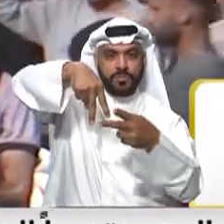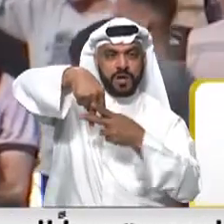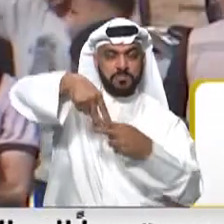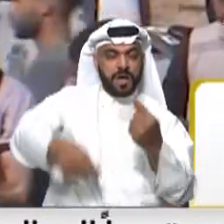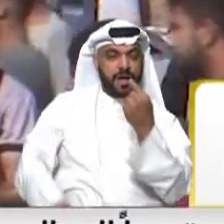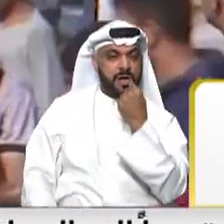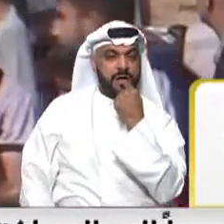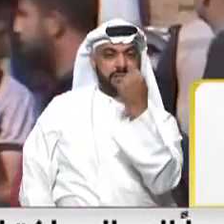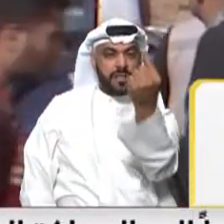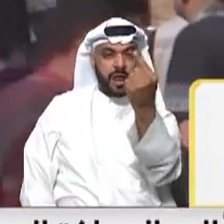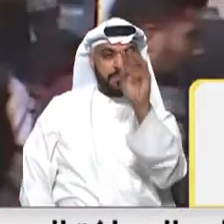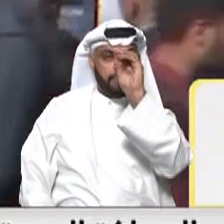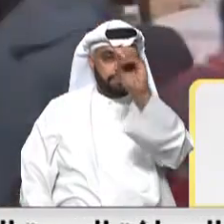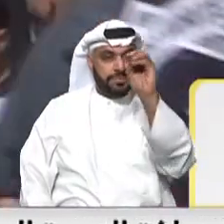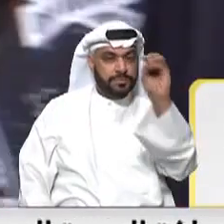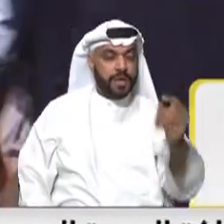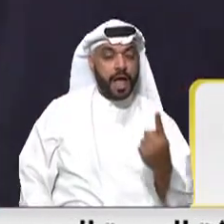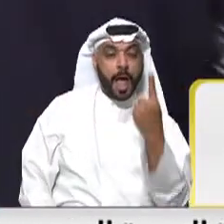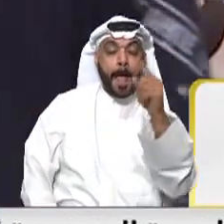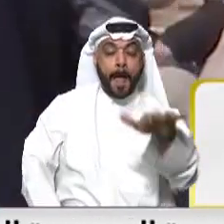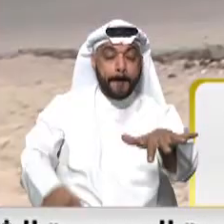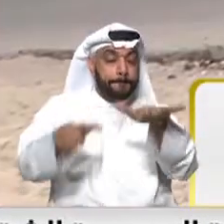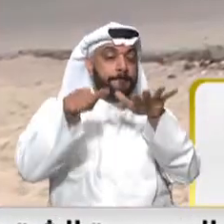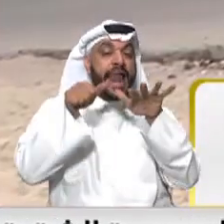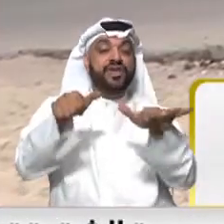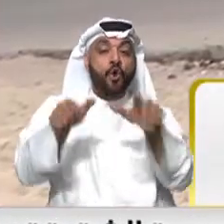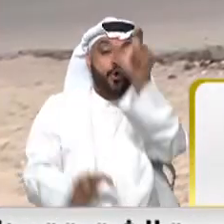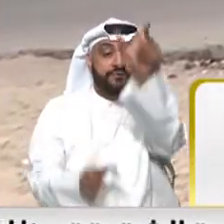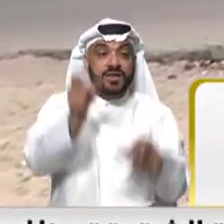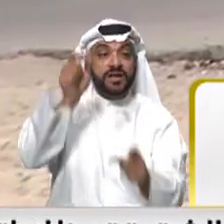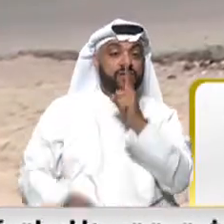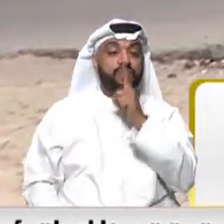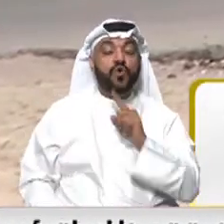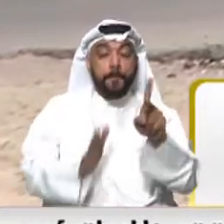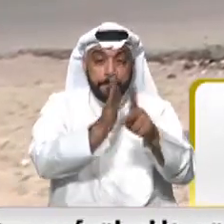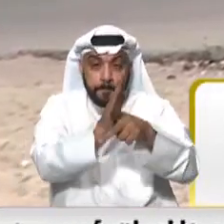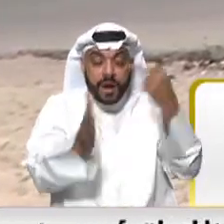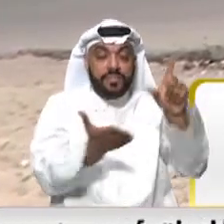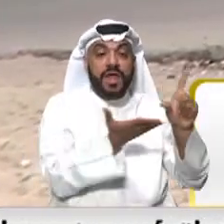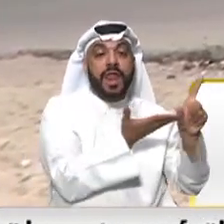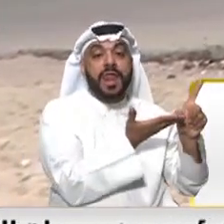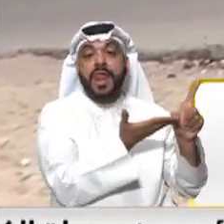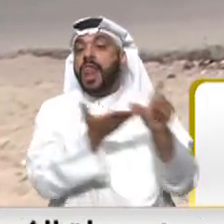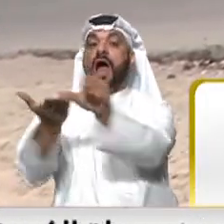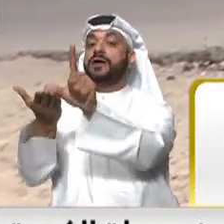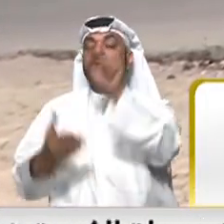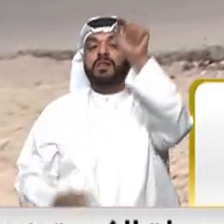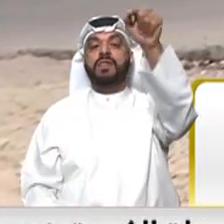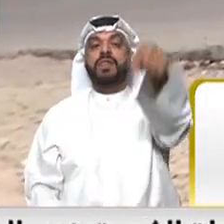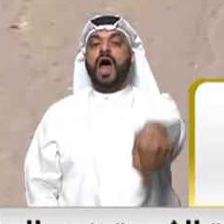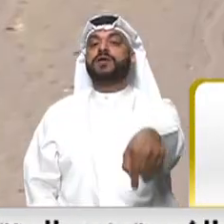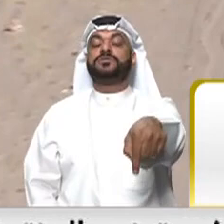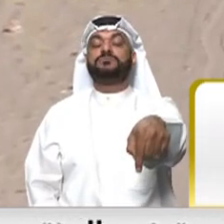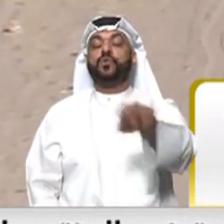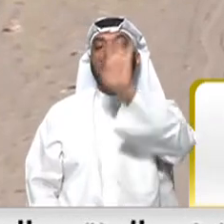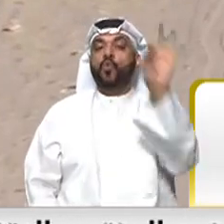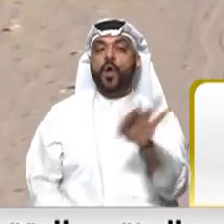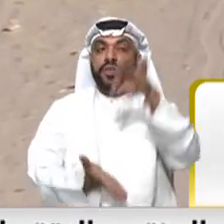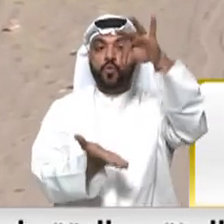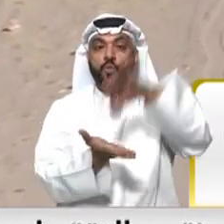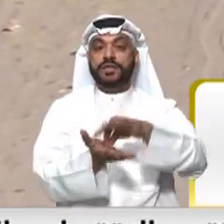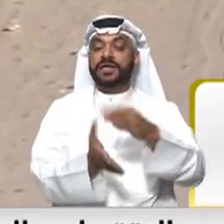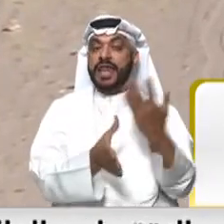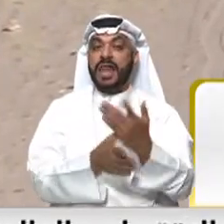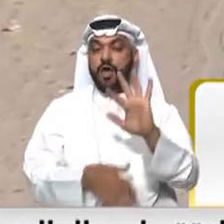من أكثر من 1 مليون فلسطيني في رفح النزوح مجددا إلى وسط وجنوبي القطاع، ليشن